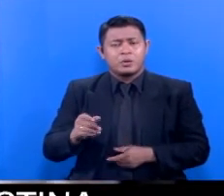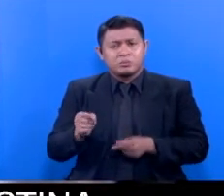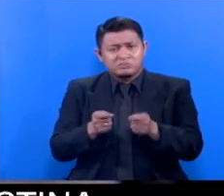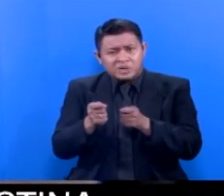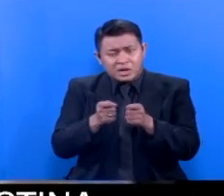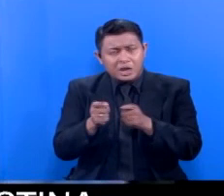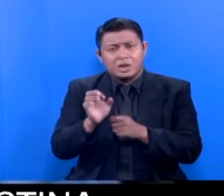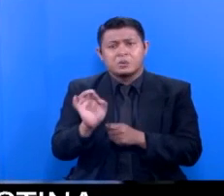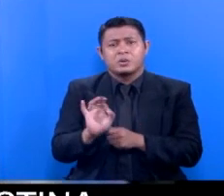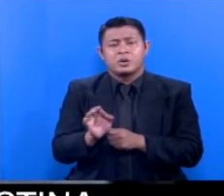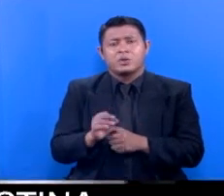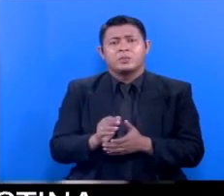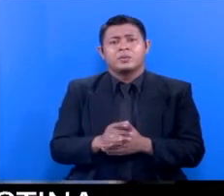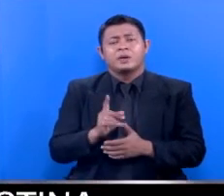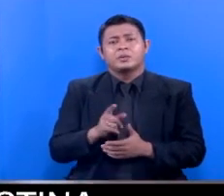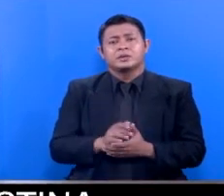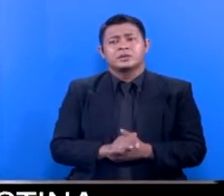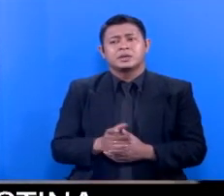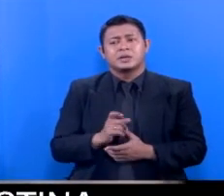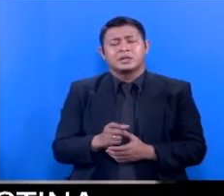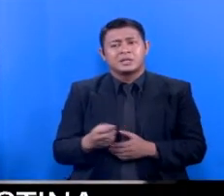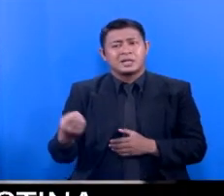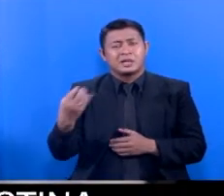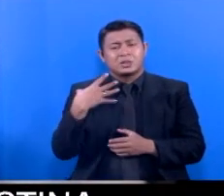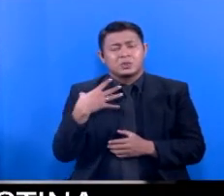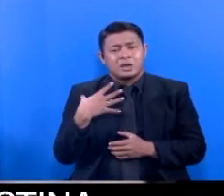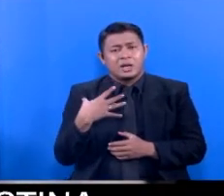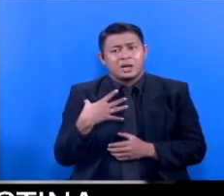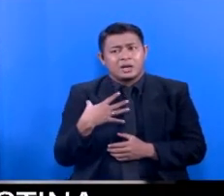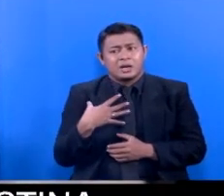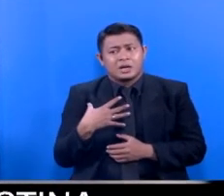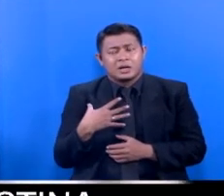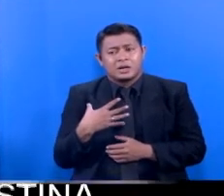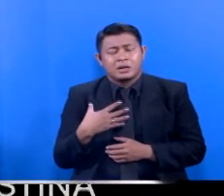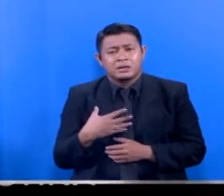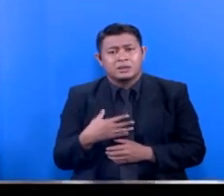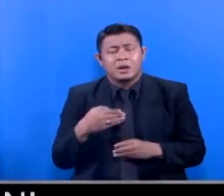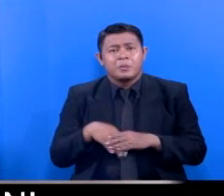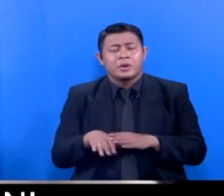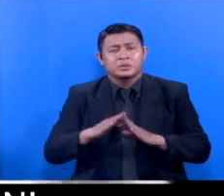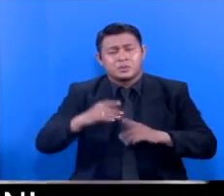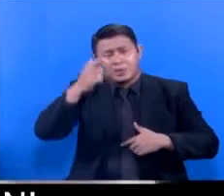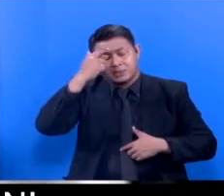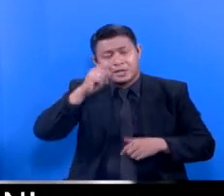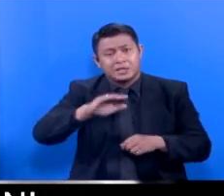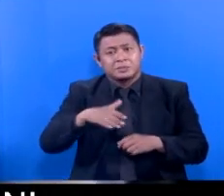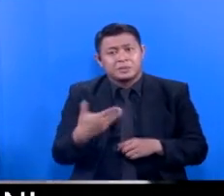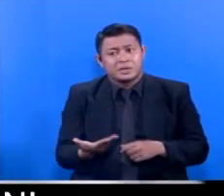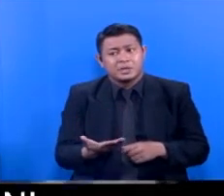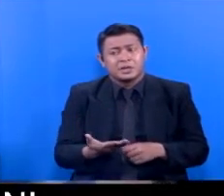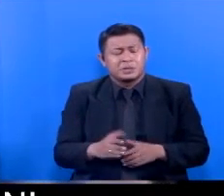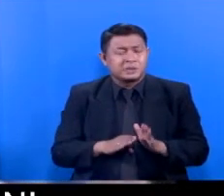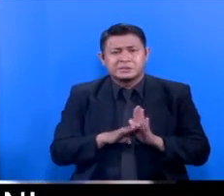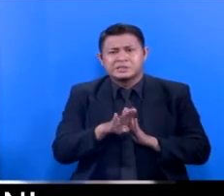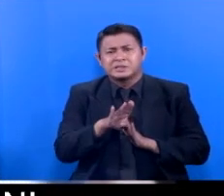ya, sehingga kemungkinan kita tertular dan masuk dirawat rumah sakit dan meninggal karena COVID-19 itu masih